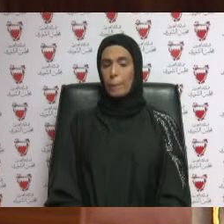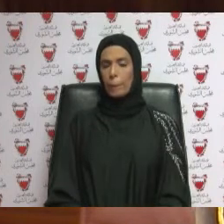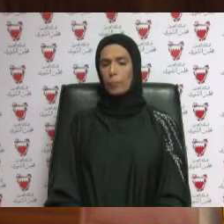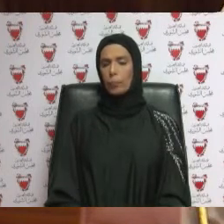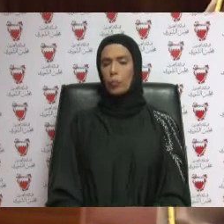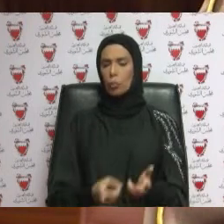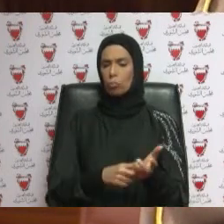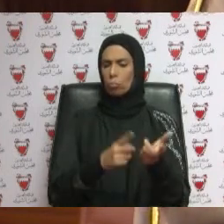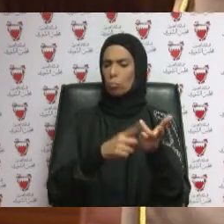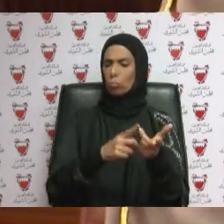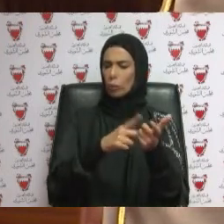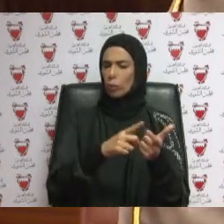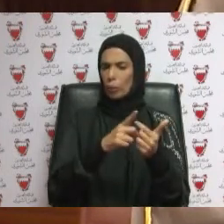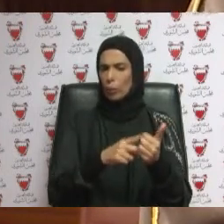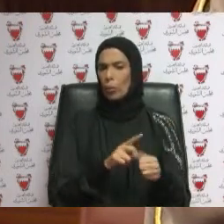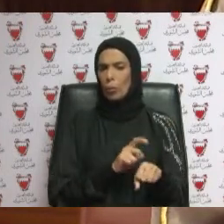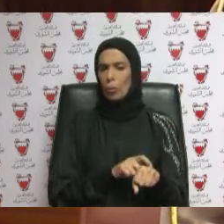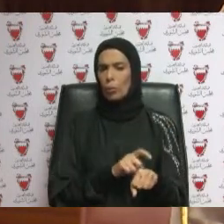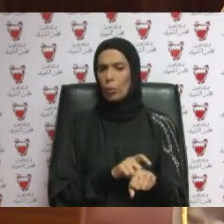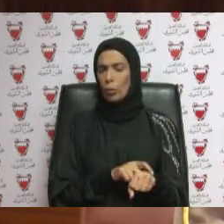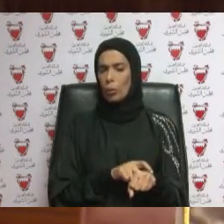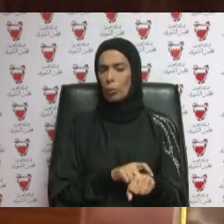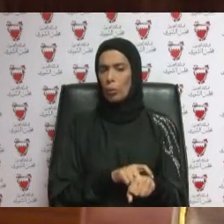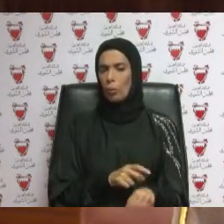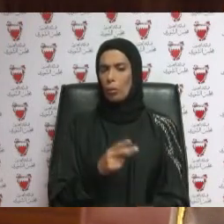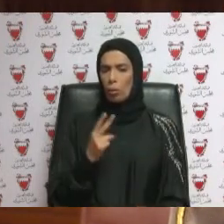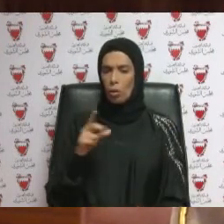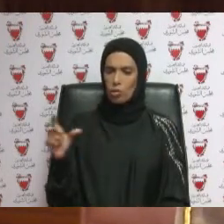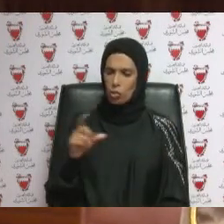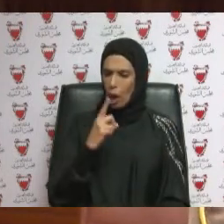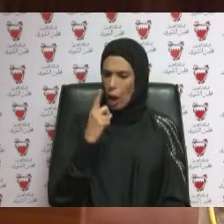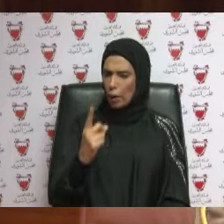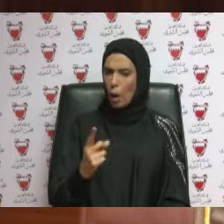هذه ونحدد فترة زمنية سبوع سبوعين أو شهر،